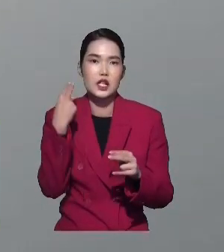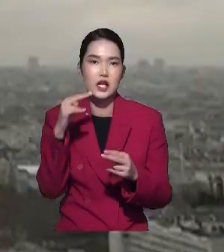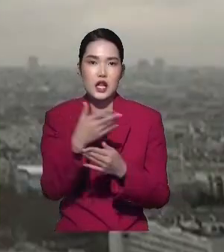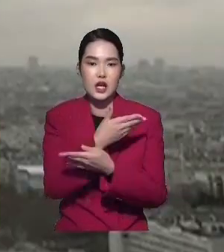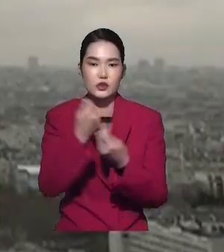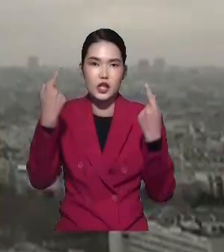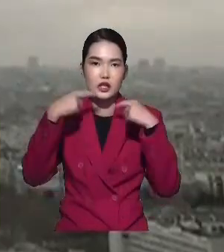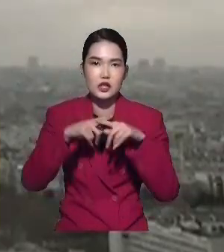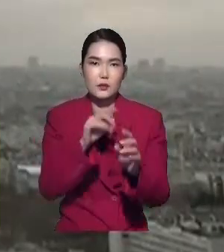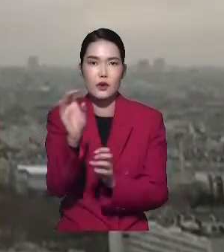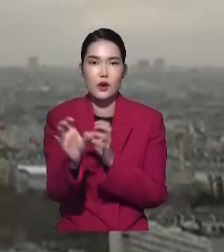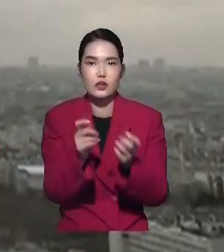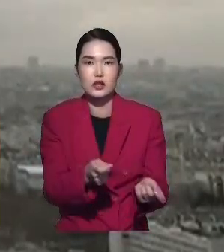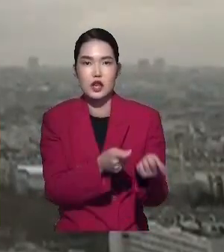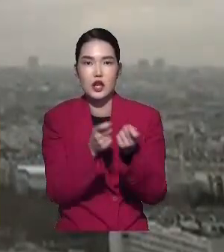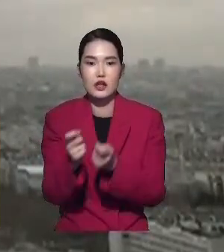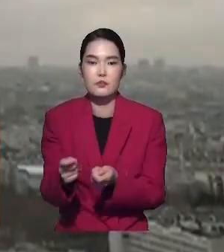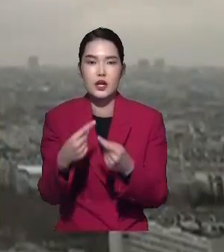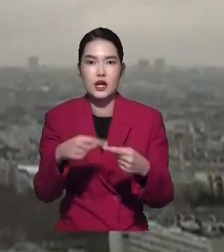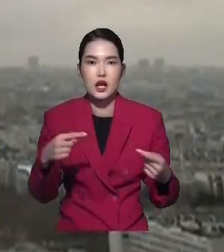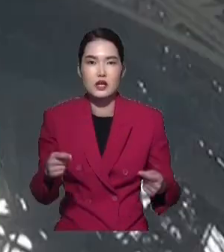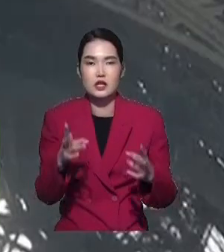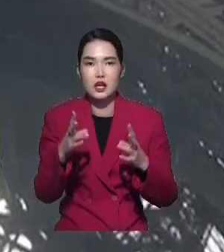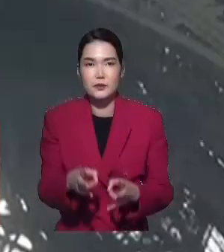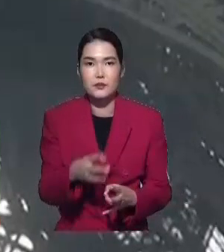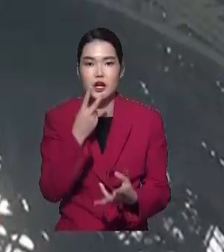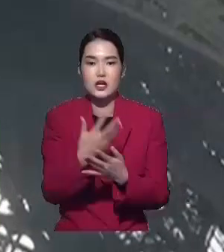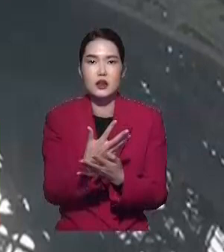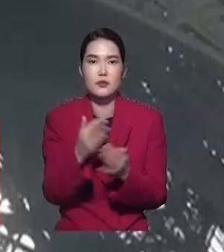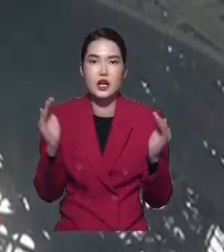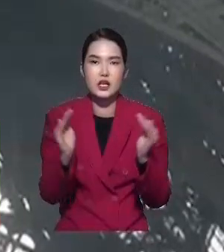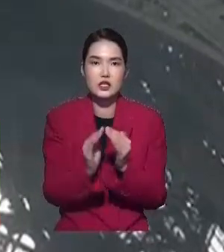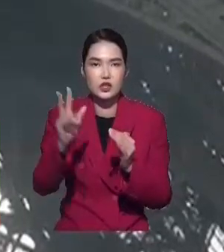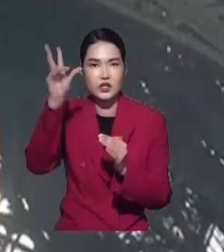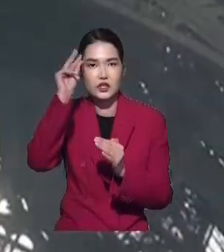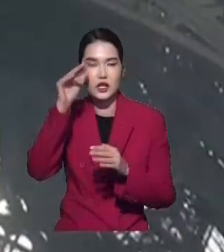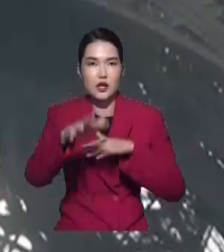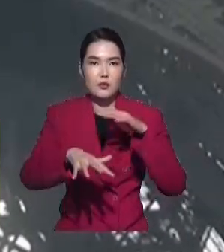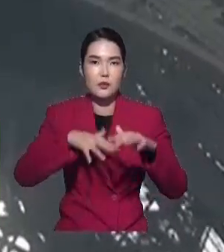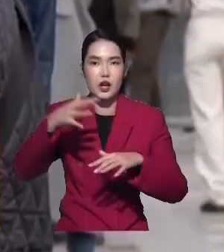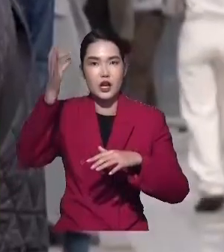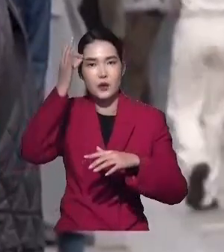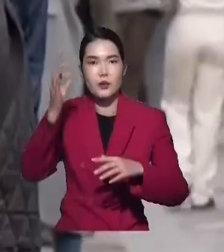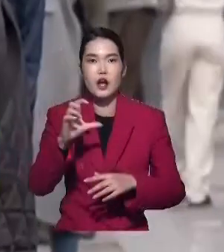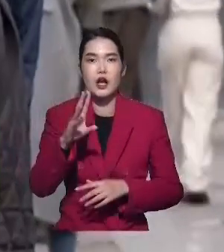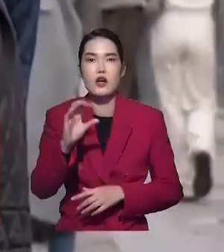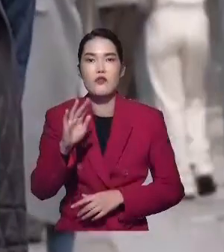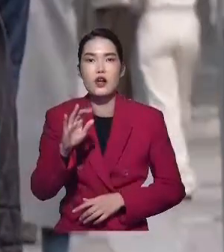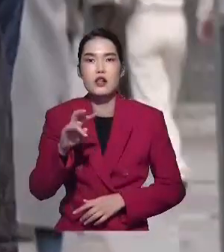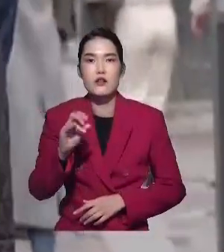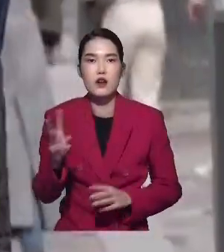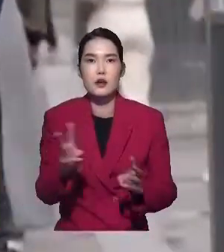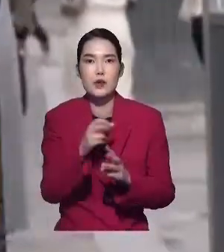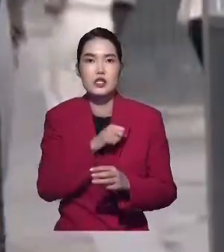некачественном техническом обслуживании и повестке к разным последствиям. Например, снижению числа посетителей. Напомню, Эйфелева башня – один из